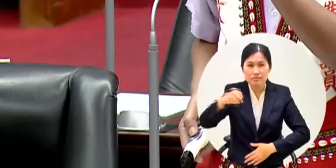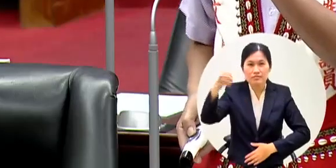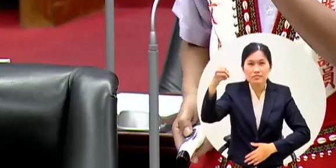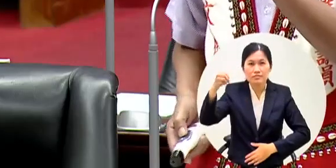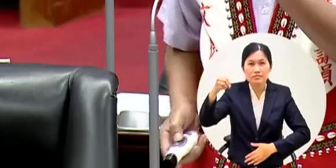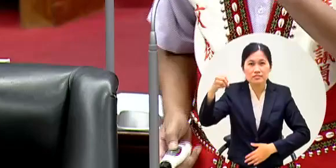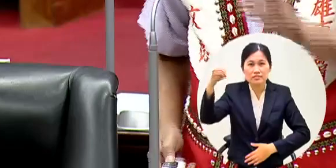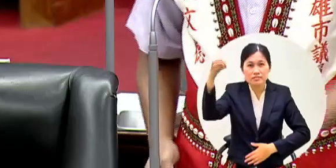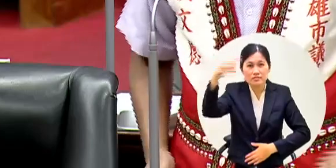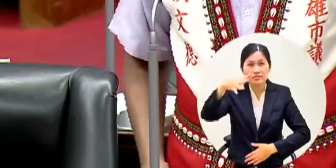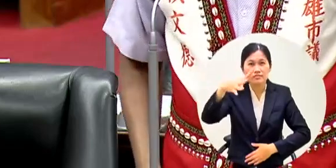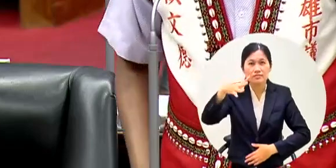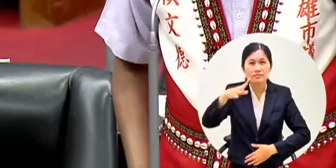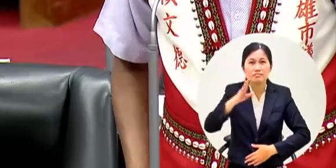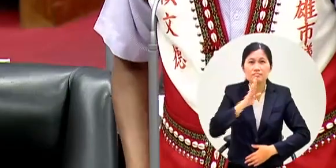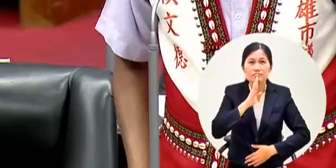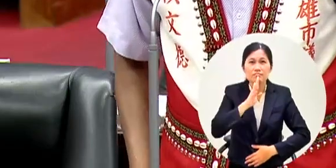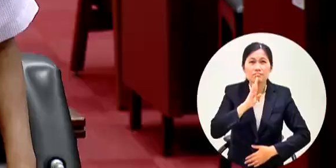星星